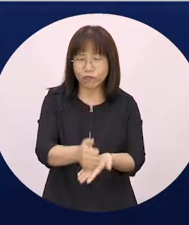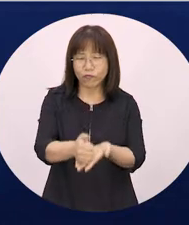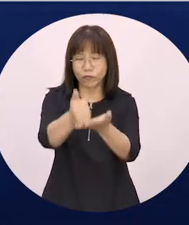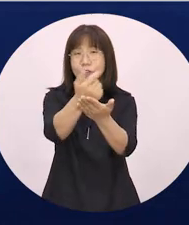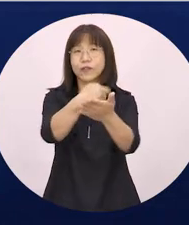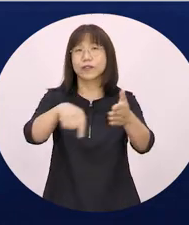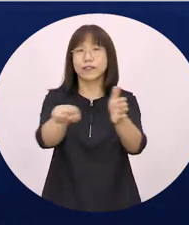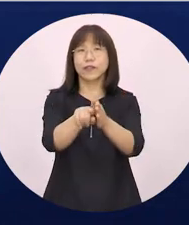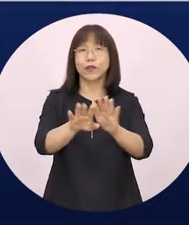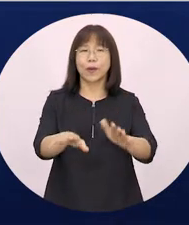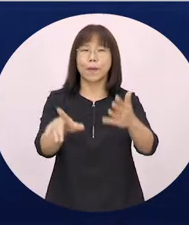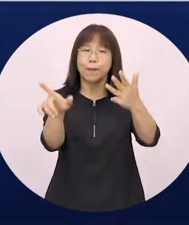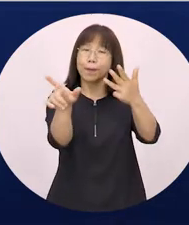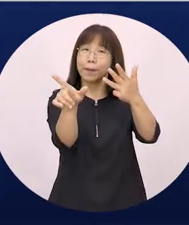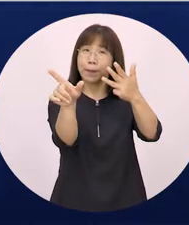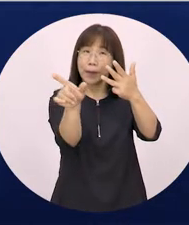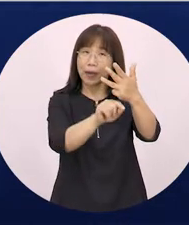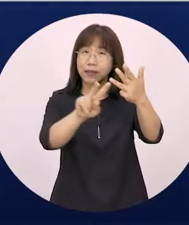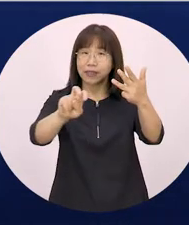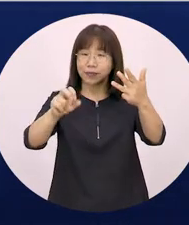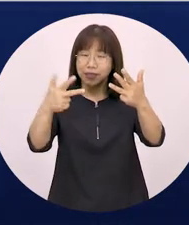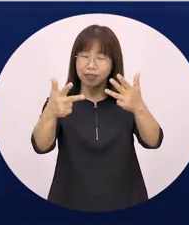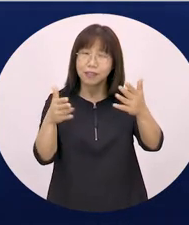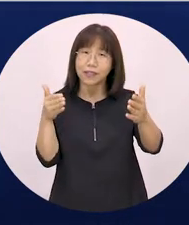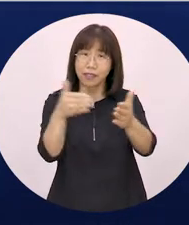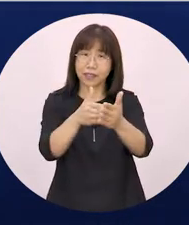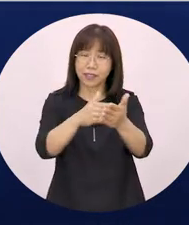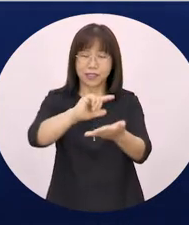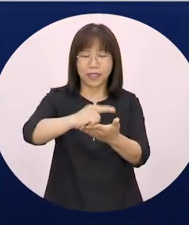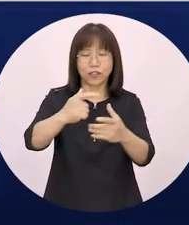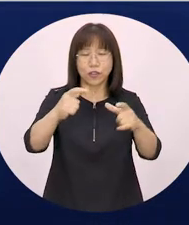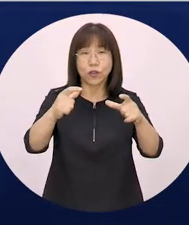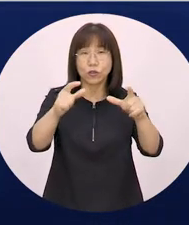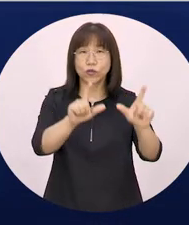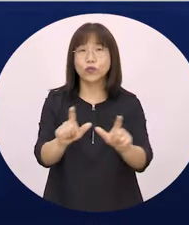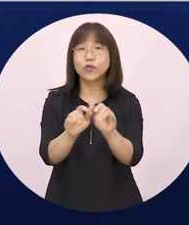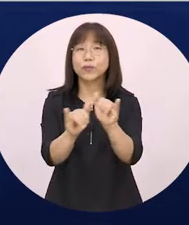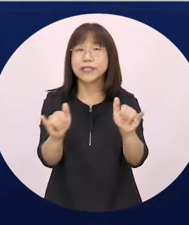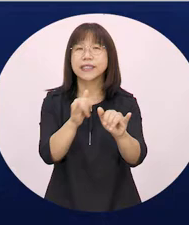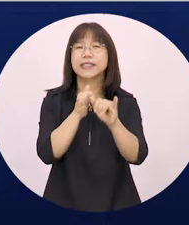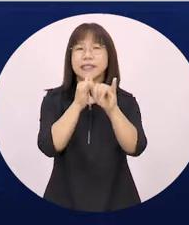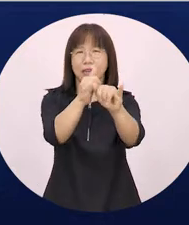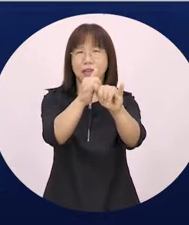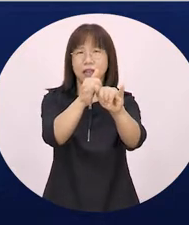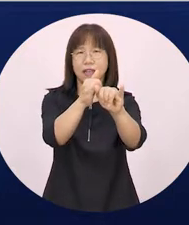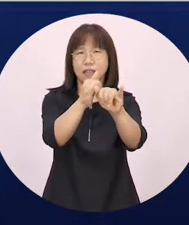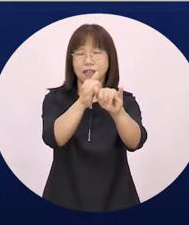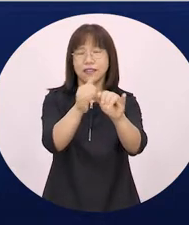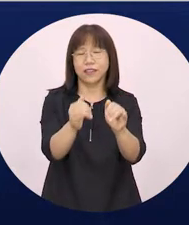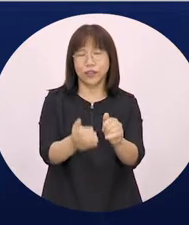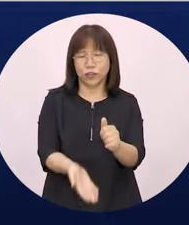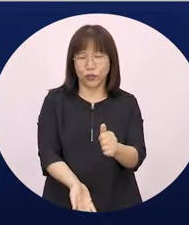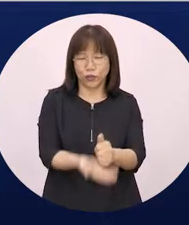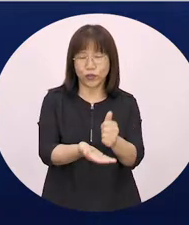귀감으로 삼고자 오는 8월 27일까지 제25회 강서구민상 후보자를